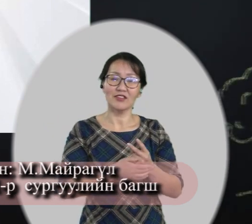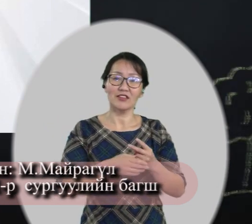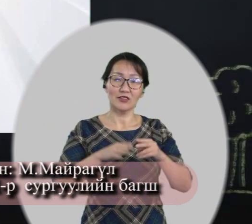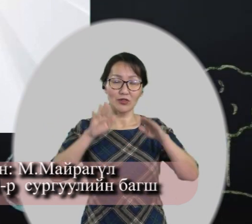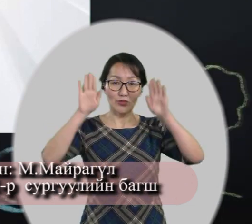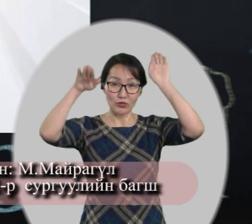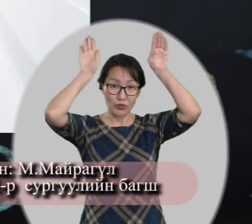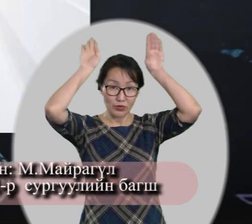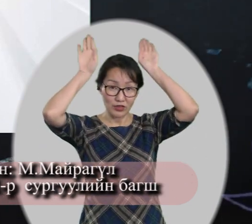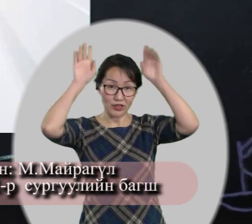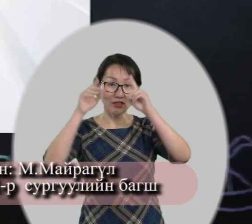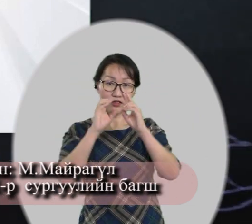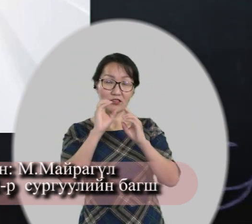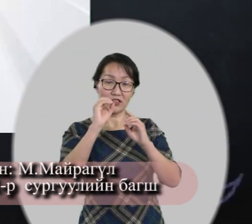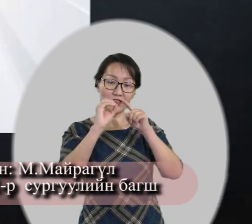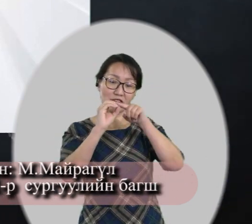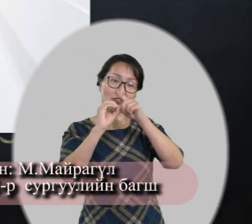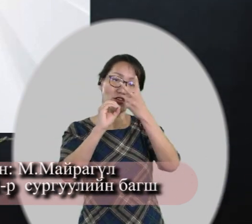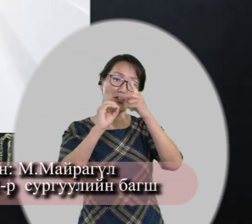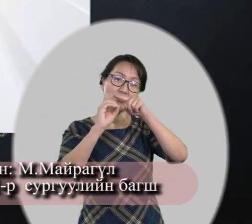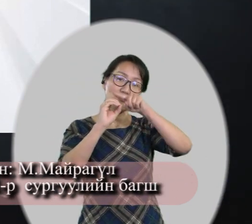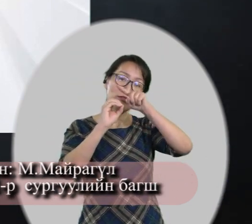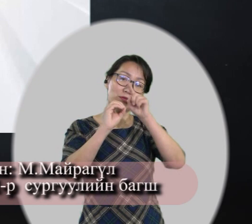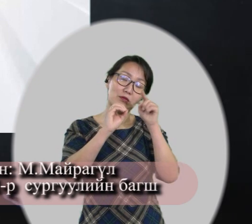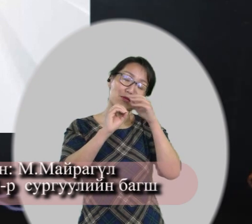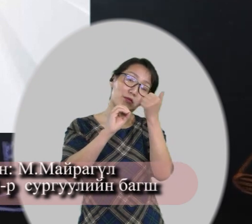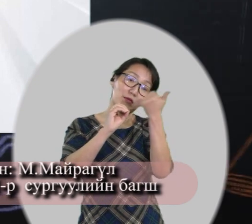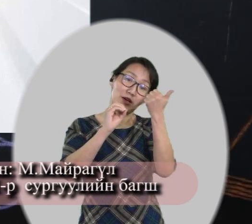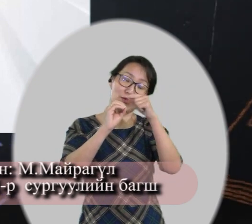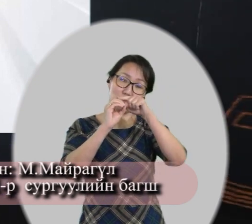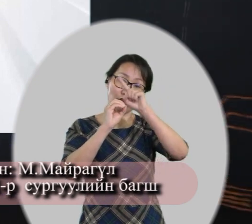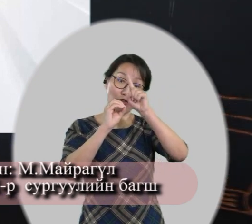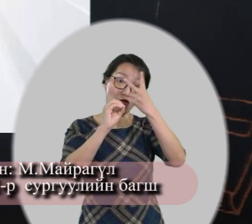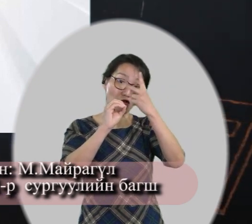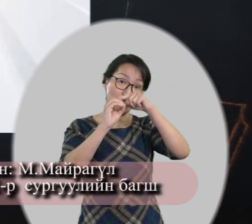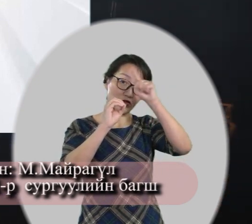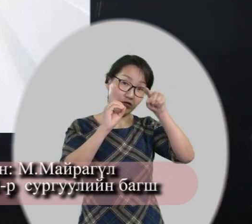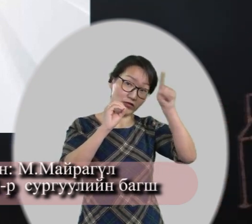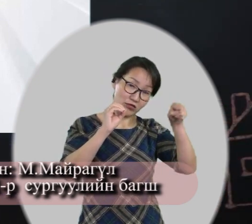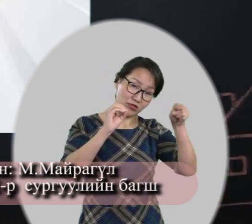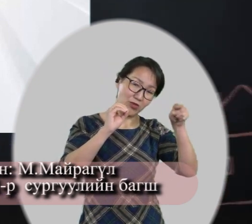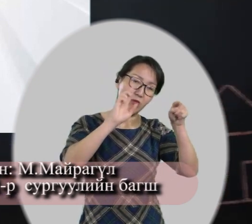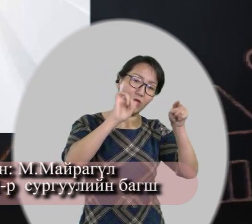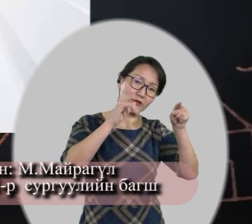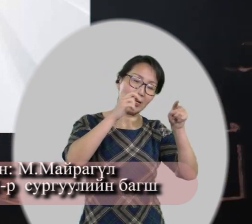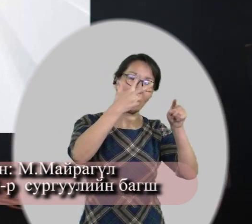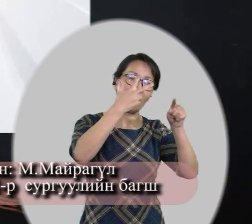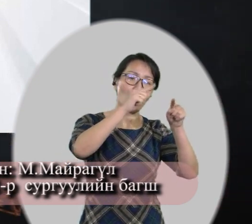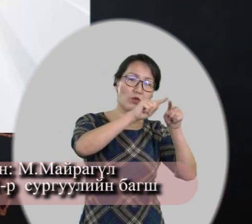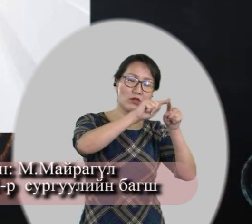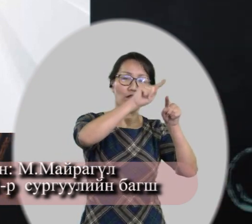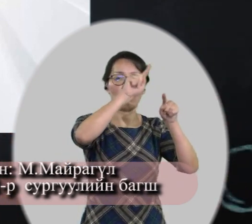Қоя 0 нүктесінен оңға қарай 2 бірлік, қайтып солға қарай 3 бірлік қашықтыққа секірген